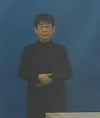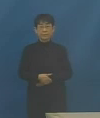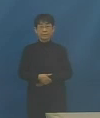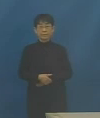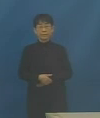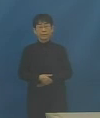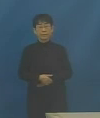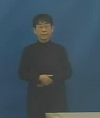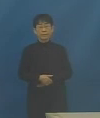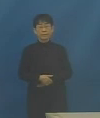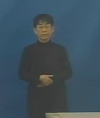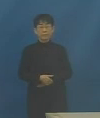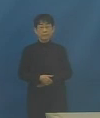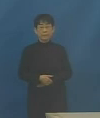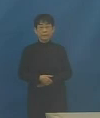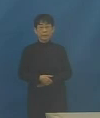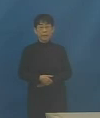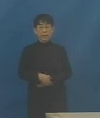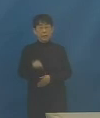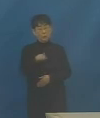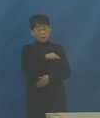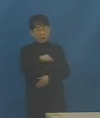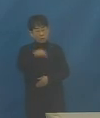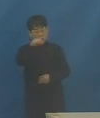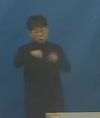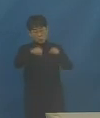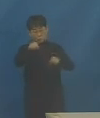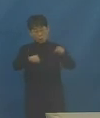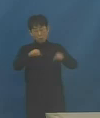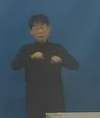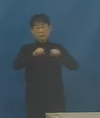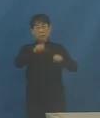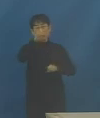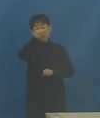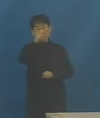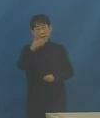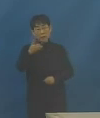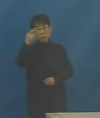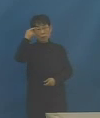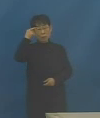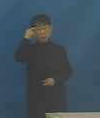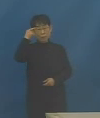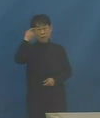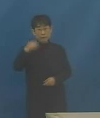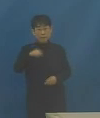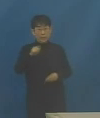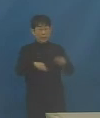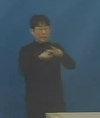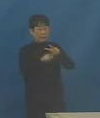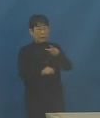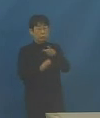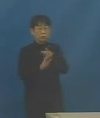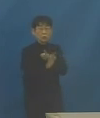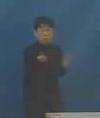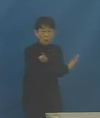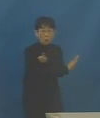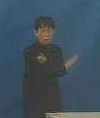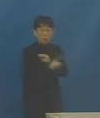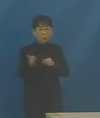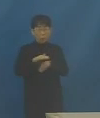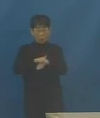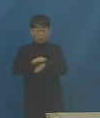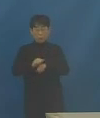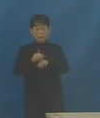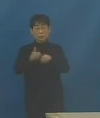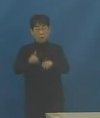一定のちょっとコントローラーがあってもいいのかなと思います具体的にあの2月以降どうするか今検討作業